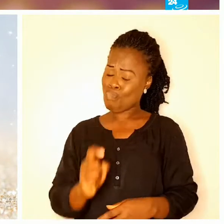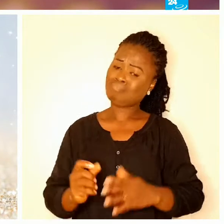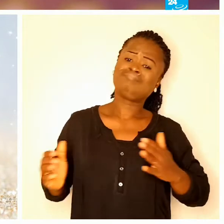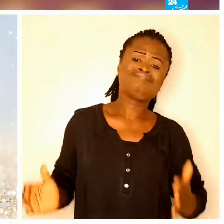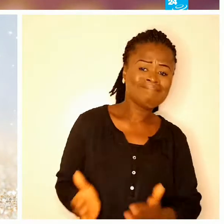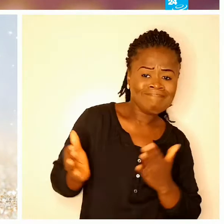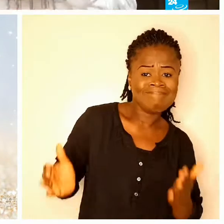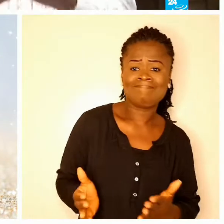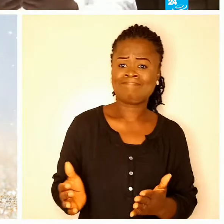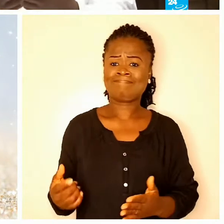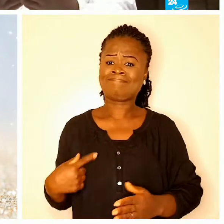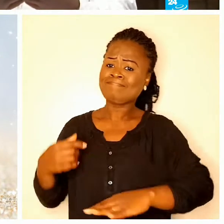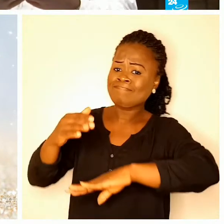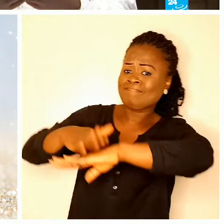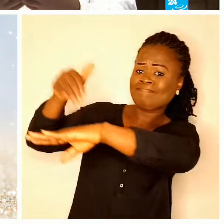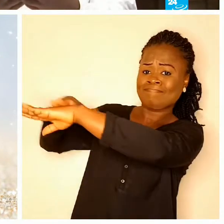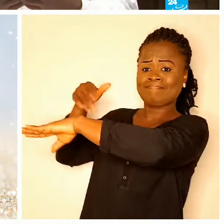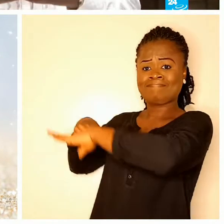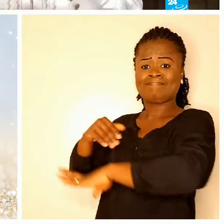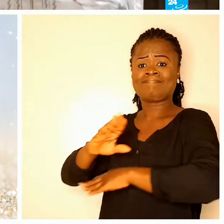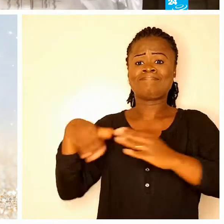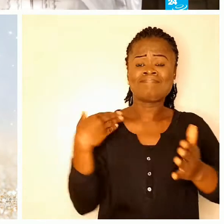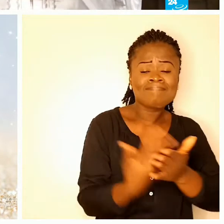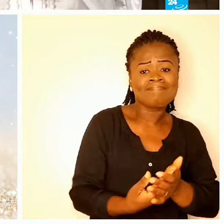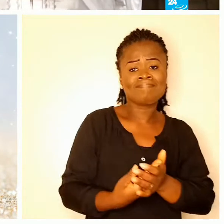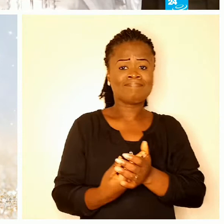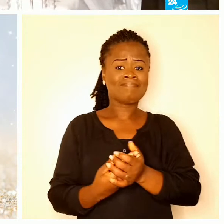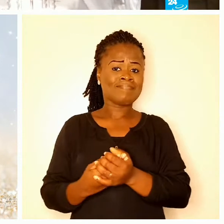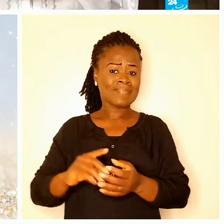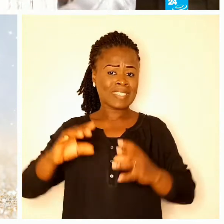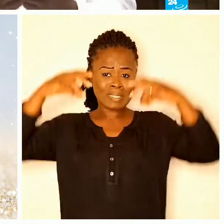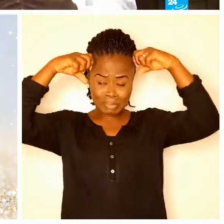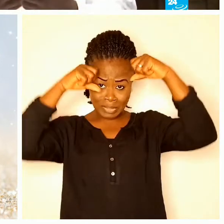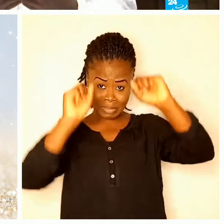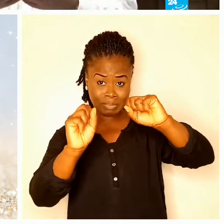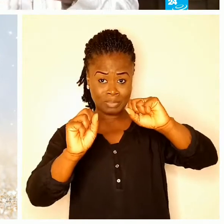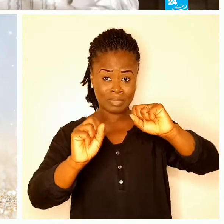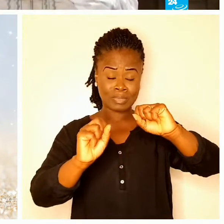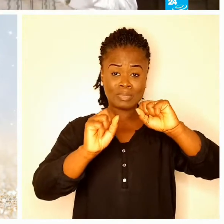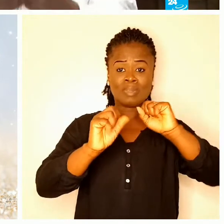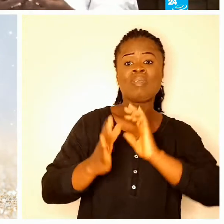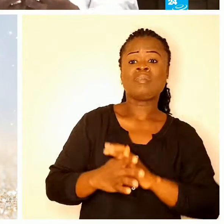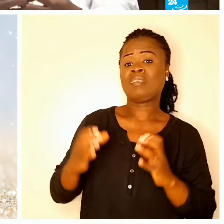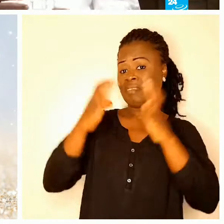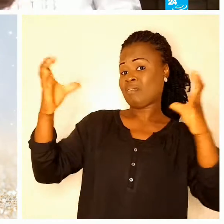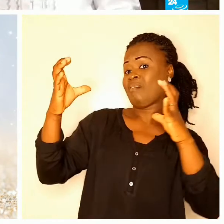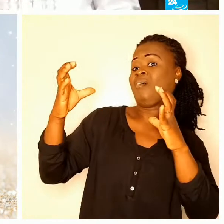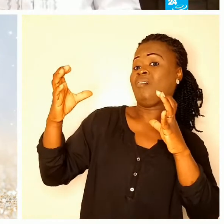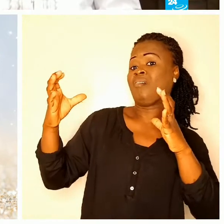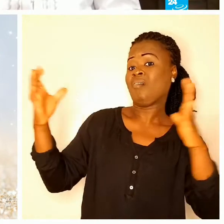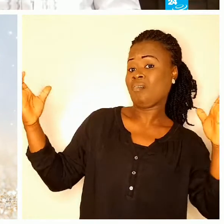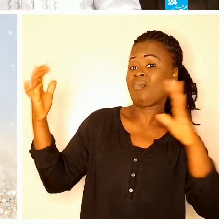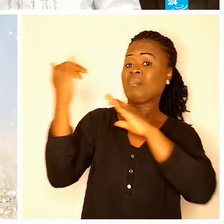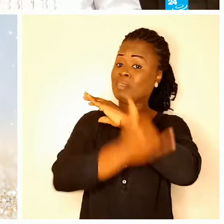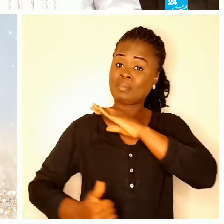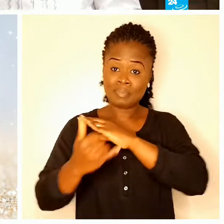et j'appelle mes collègues chefs d'État du G20 à aller vers de véritables réformes, parce que je suis convaincu qu'après